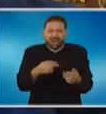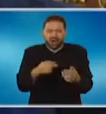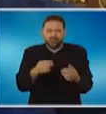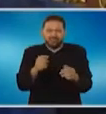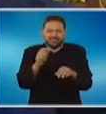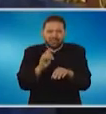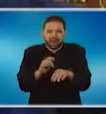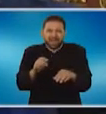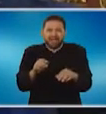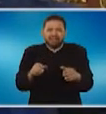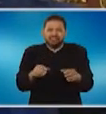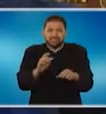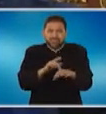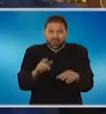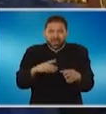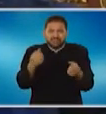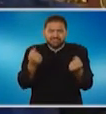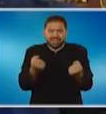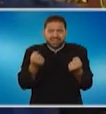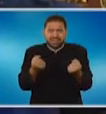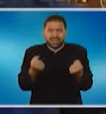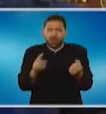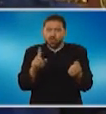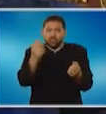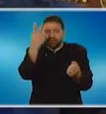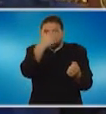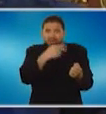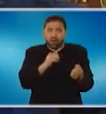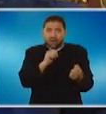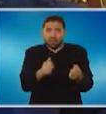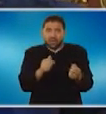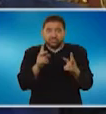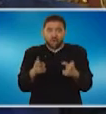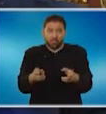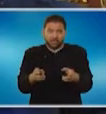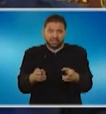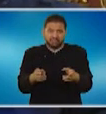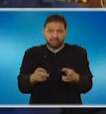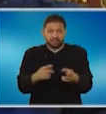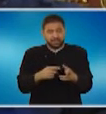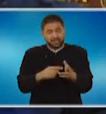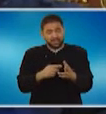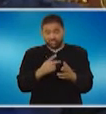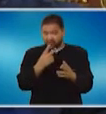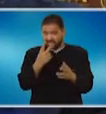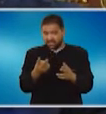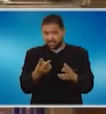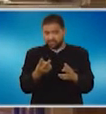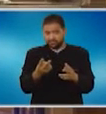străduiește-te, avansează, pentru că dincolo de dificultatea textului în sine s-ar putea să